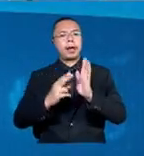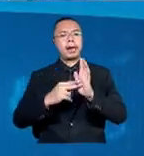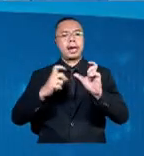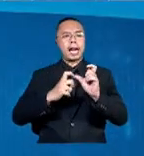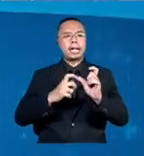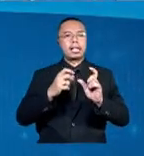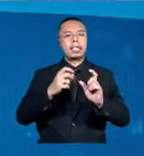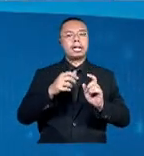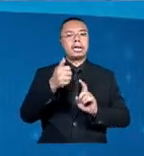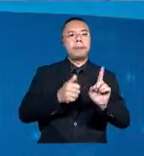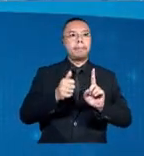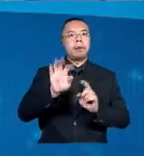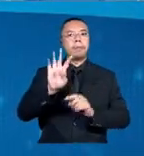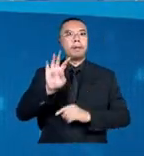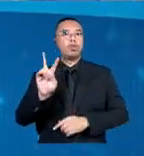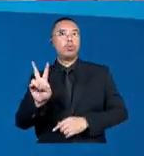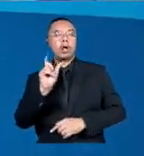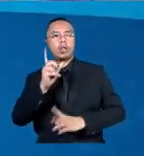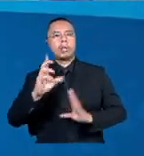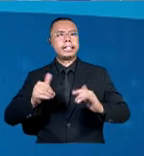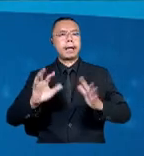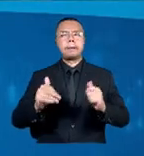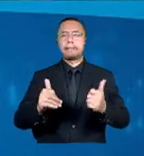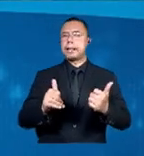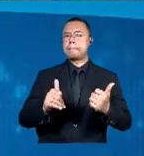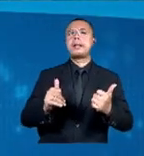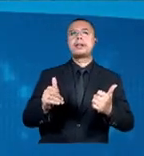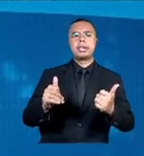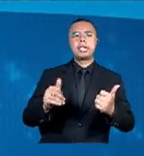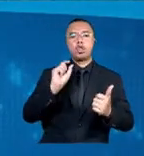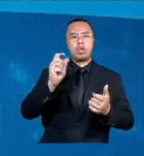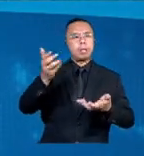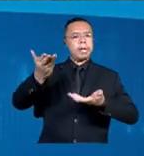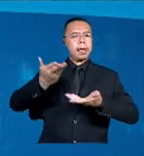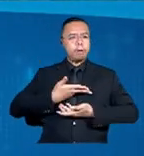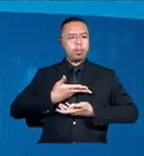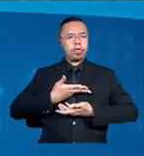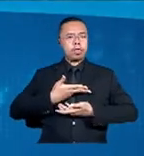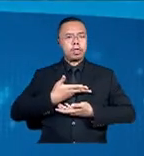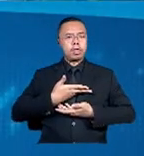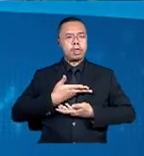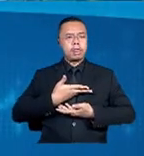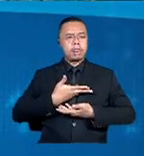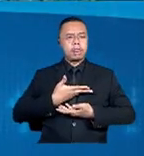16 Papua dalam persiapan-persiapan menyambut